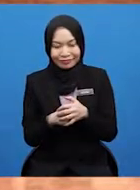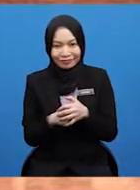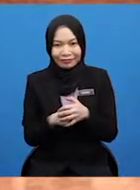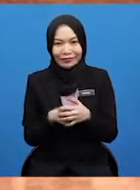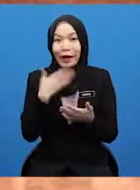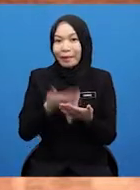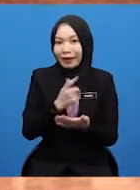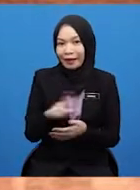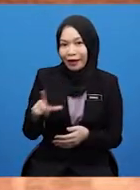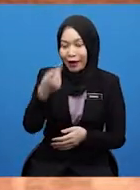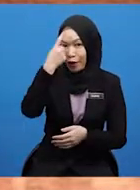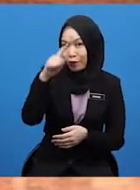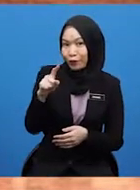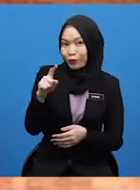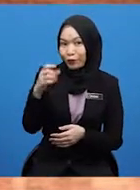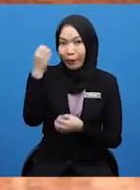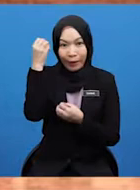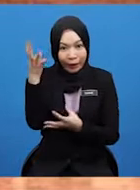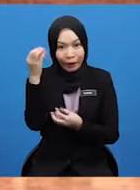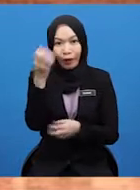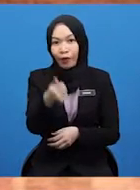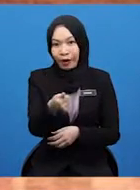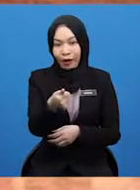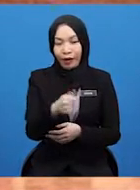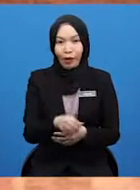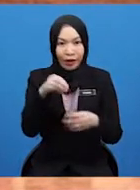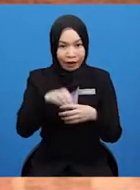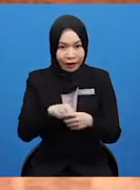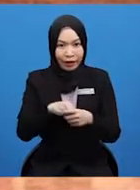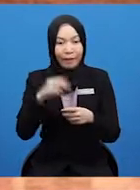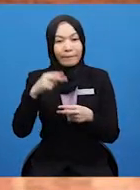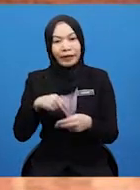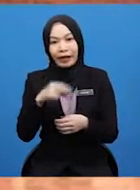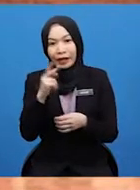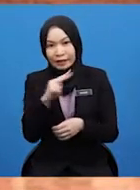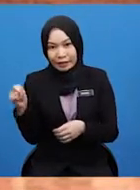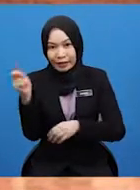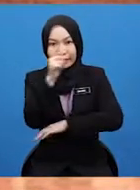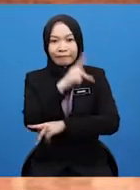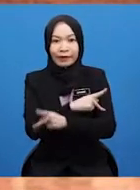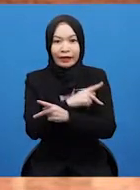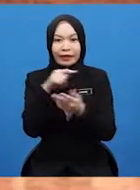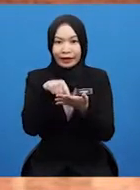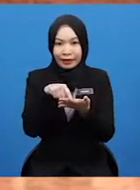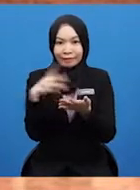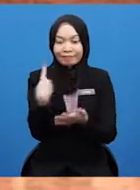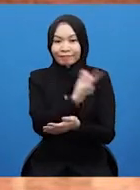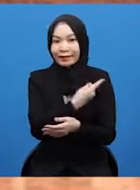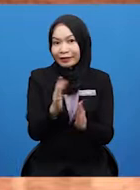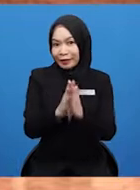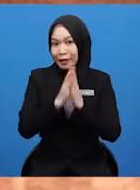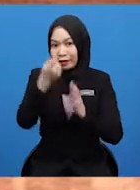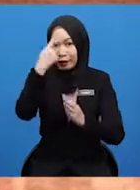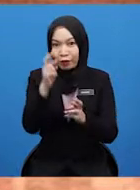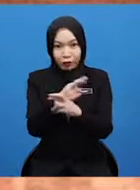Baiklah, untuk pengetahuan pelajar, dalam penghasilan perekaan kali ini, kita diminta untuk mereka